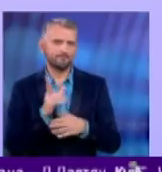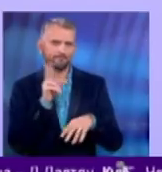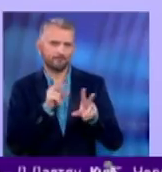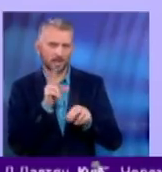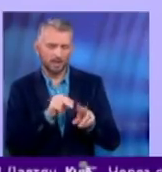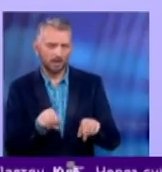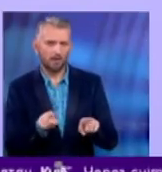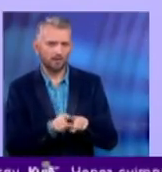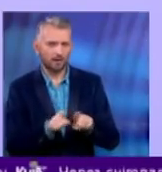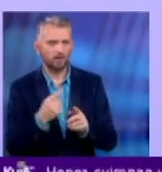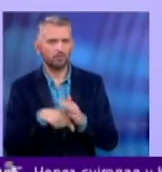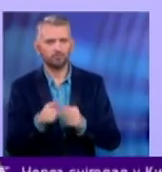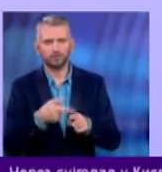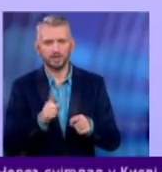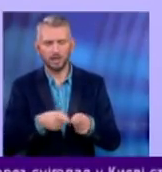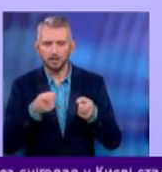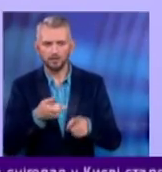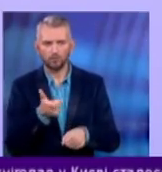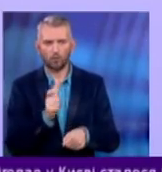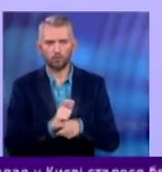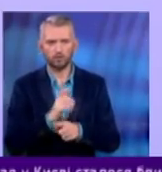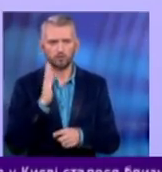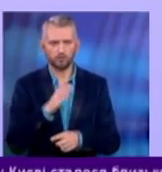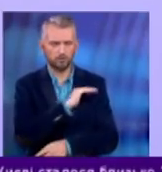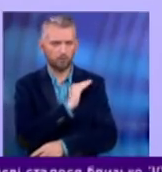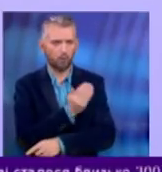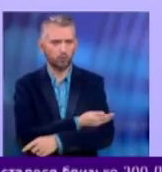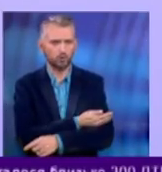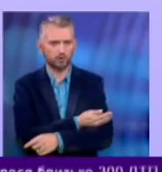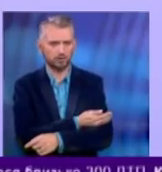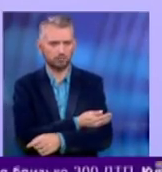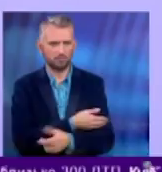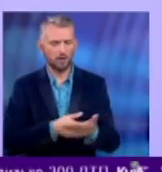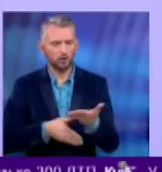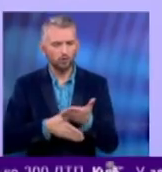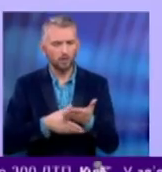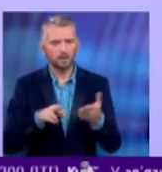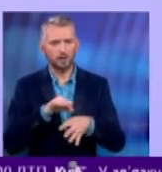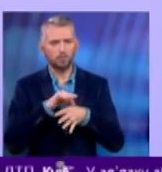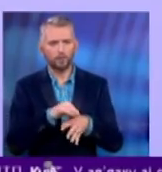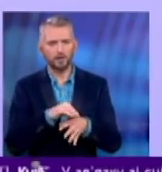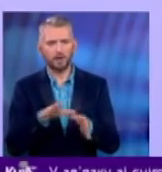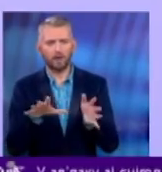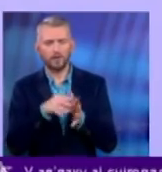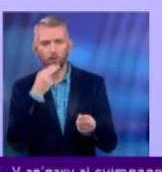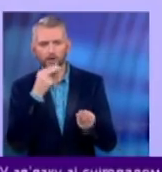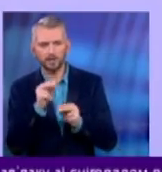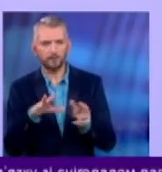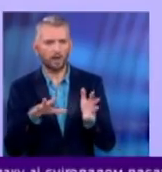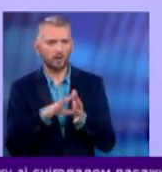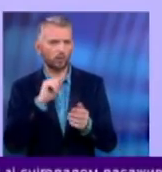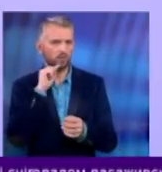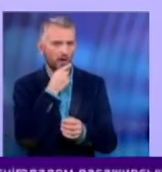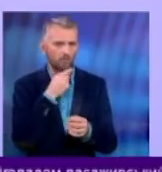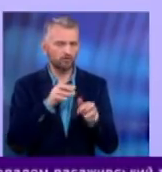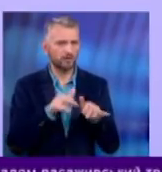Є така надія, тому що це дійсно дуже буде потужний, скажімо, інструмент для проведення енергоефективних та енергозберігаючих заходів